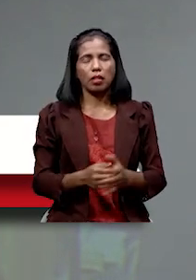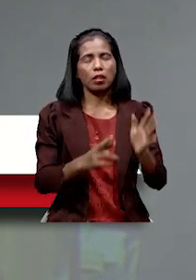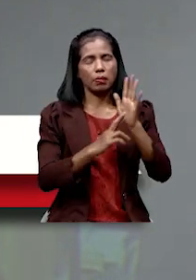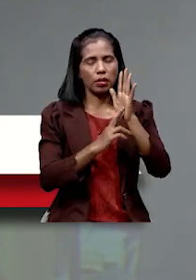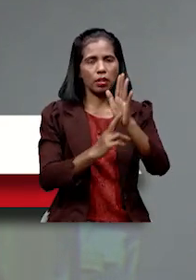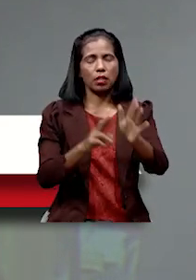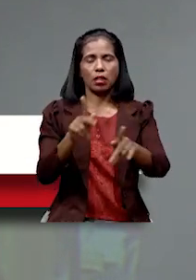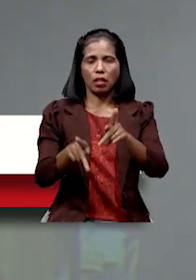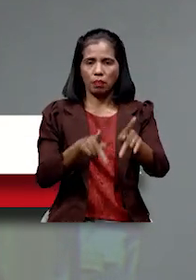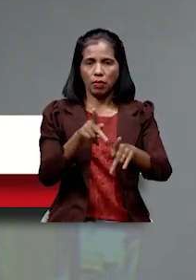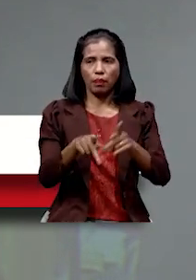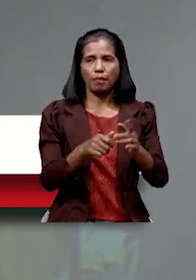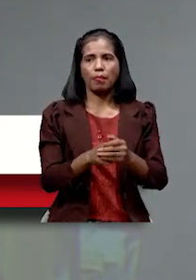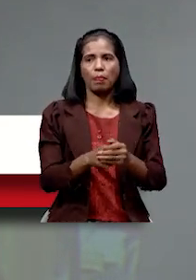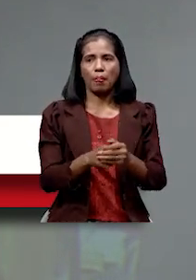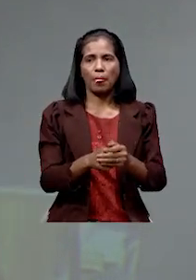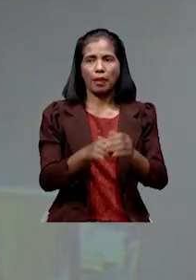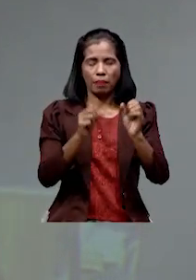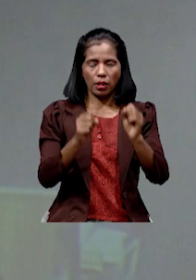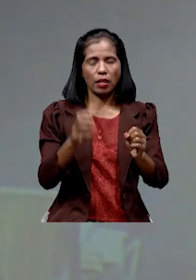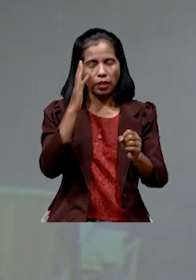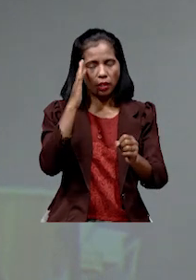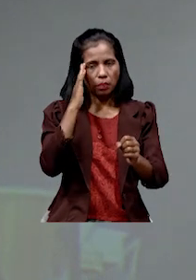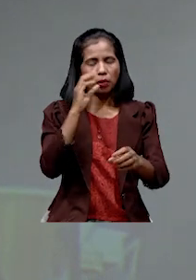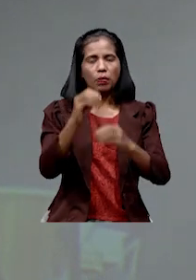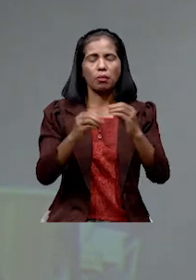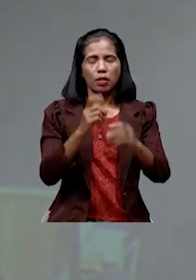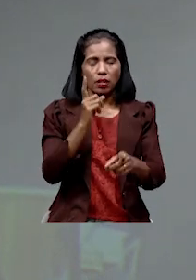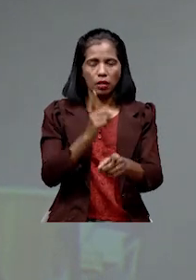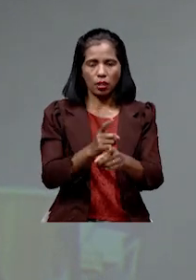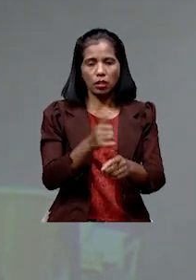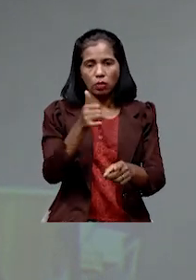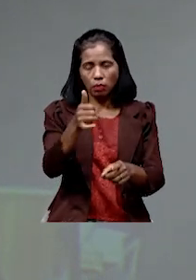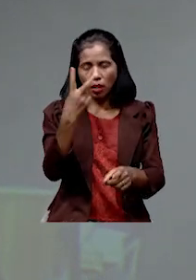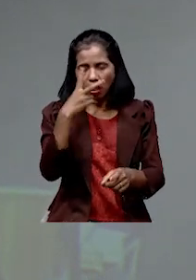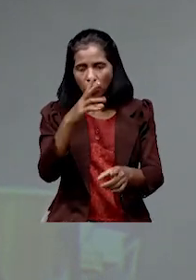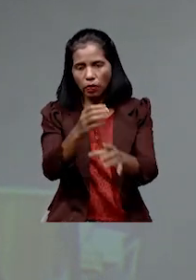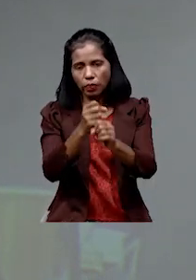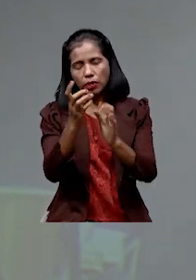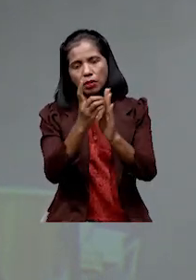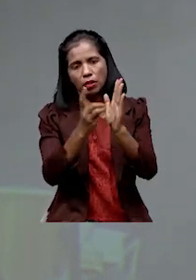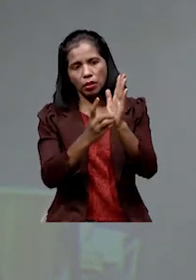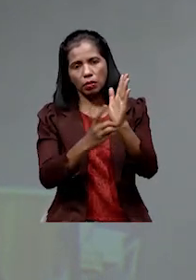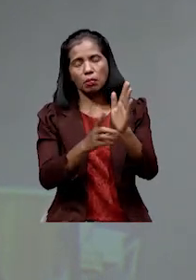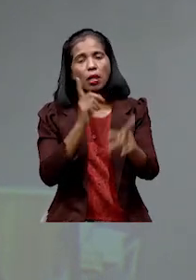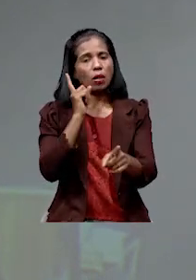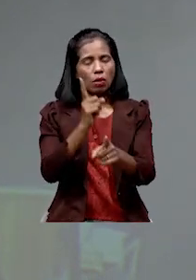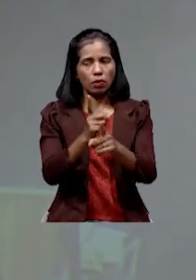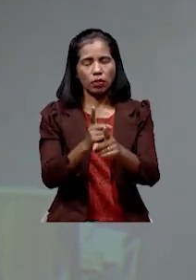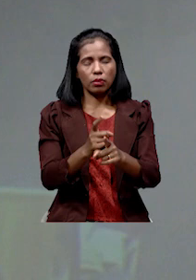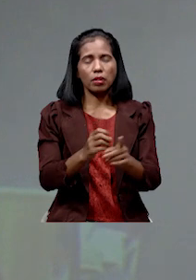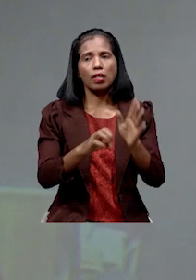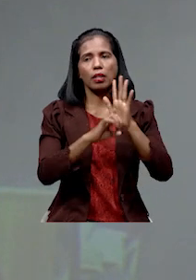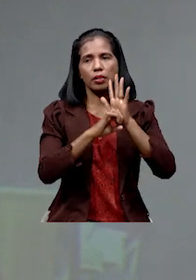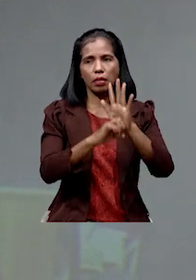povu, pereza hatenemu subai dana. Tumba direta para bele foti dado sima concreta. Se por exemplo